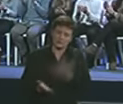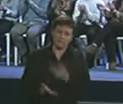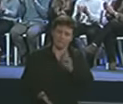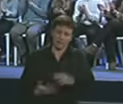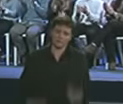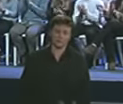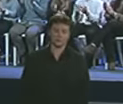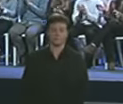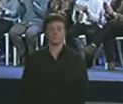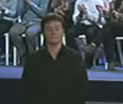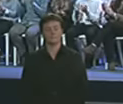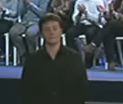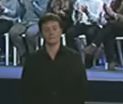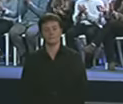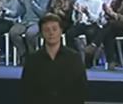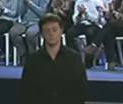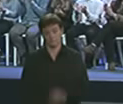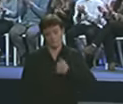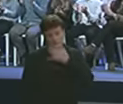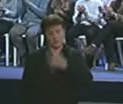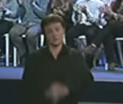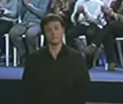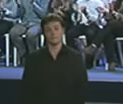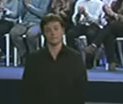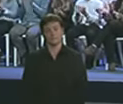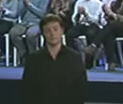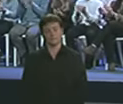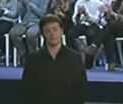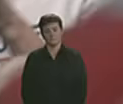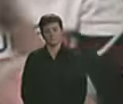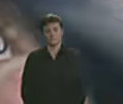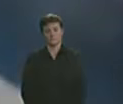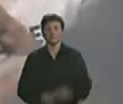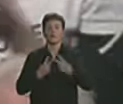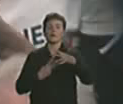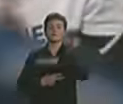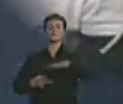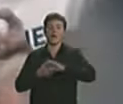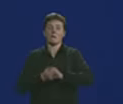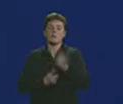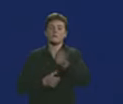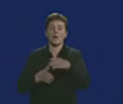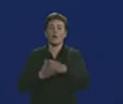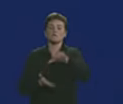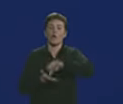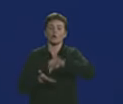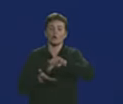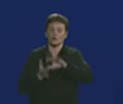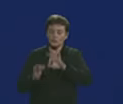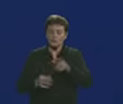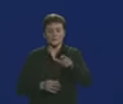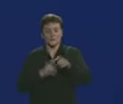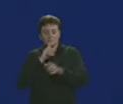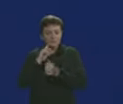d'aujourd'hui. Et je le dis devant mes amis centristes, cher François Sauvadet, cher